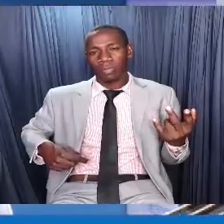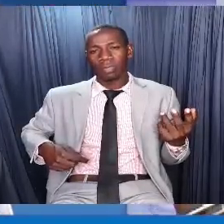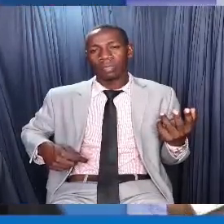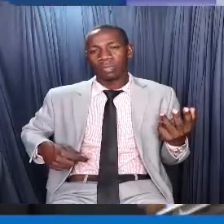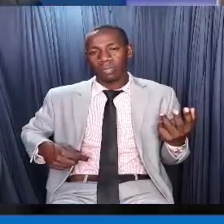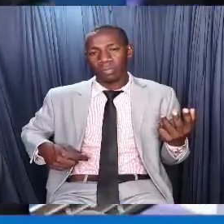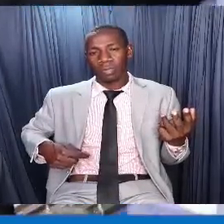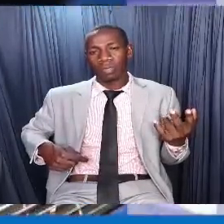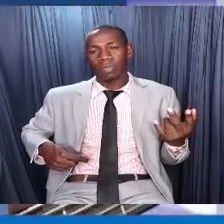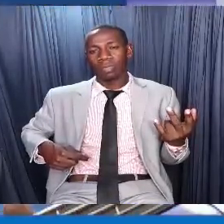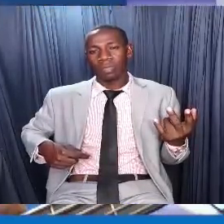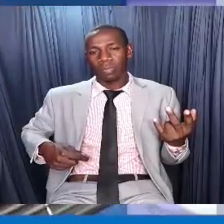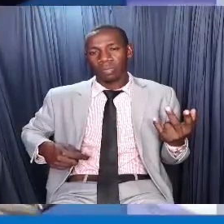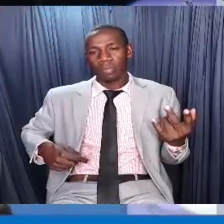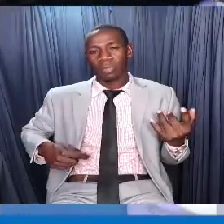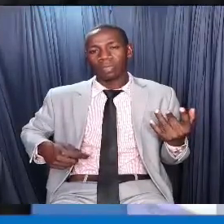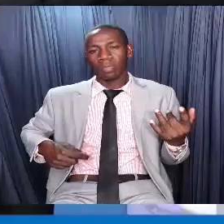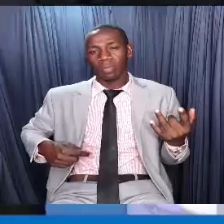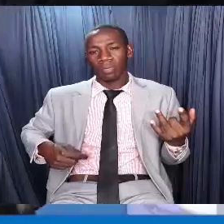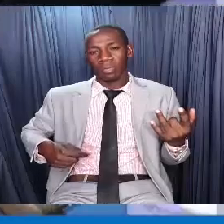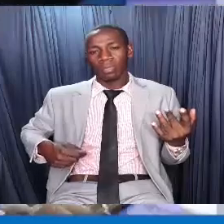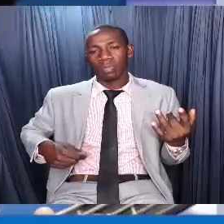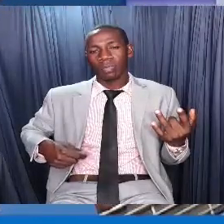Hatuna budi kumpatia sifa zote.